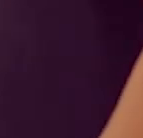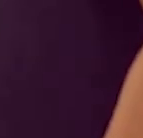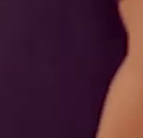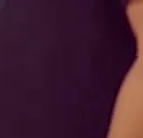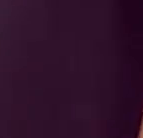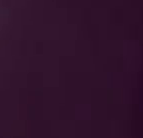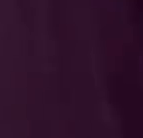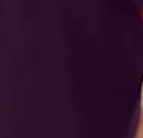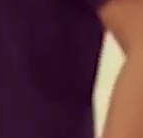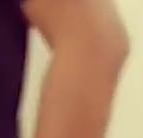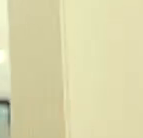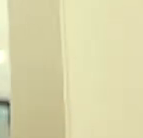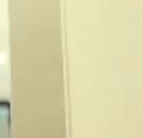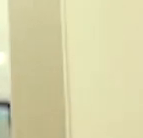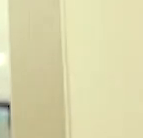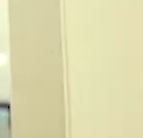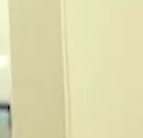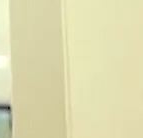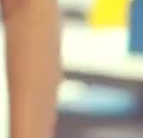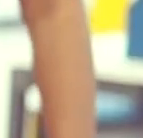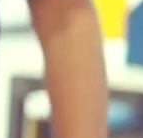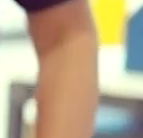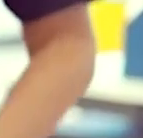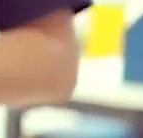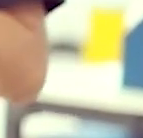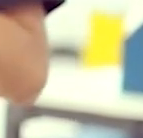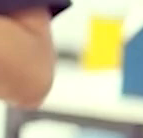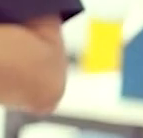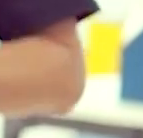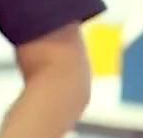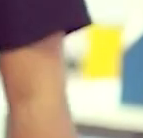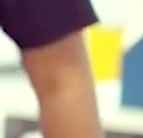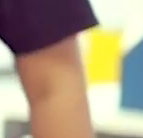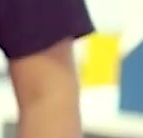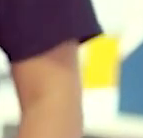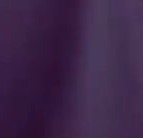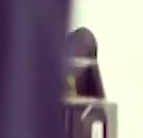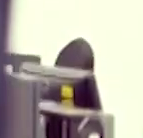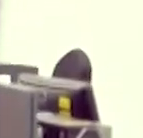Ini keluarga keduaku.